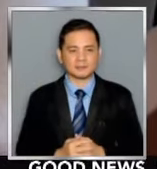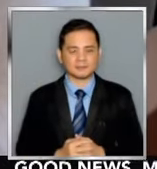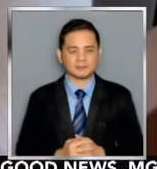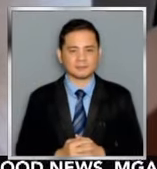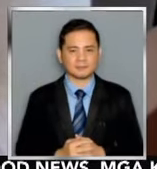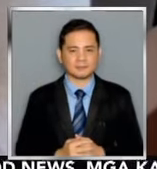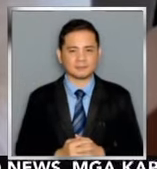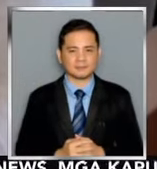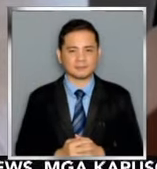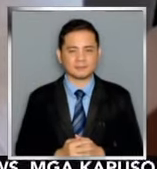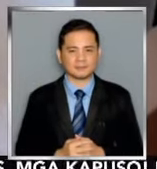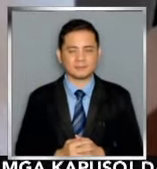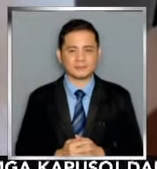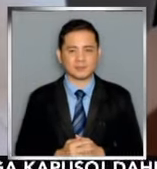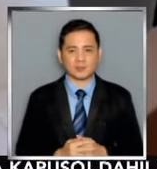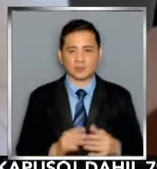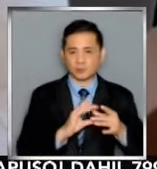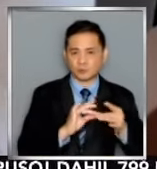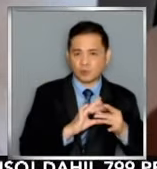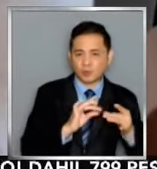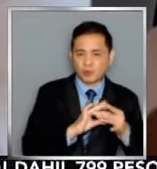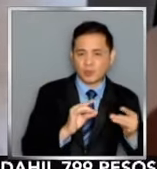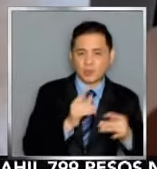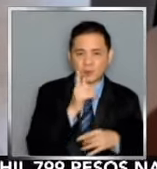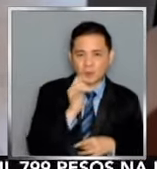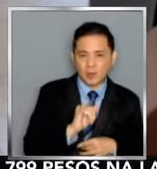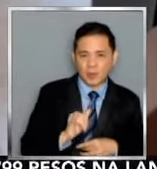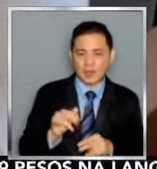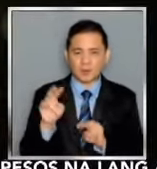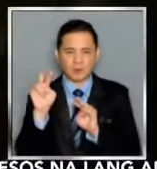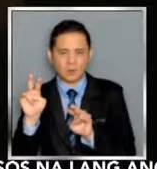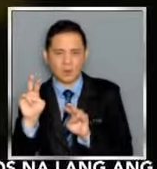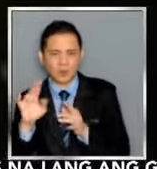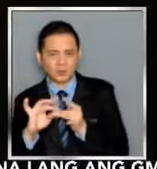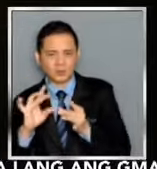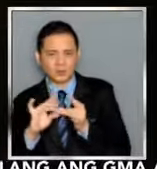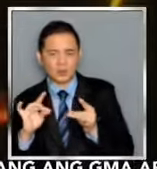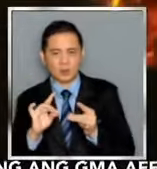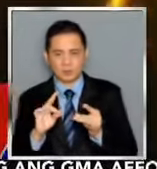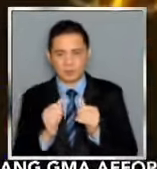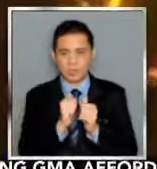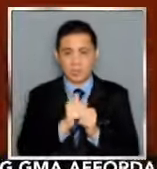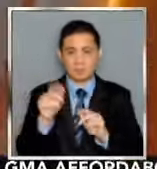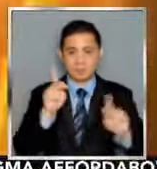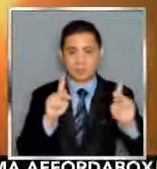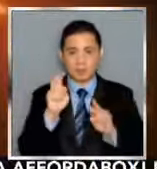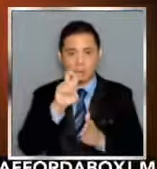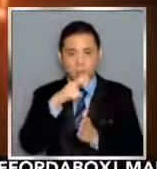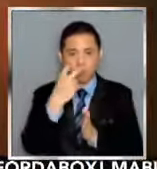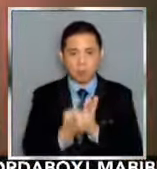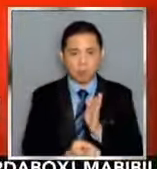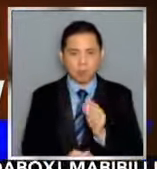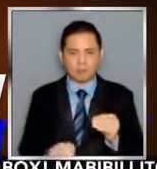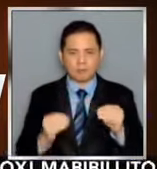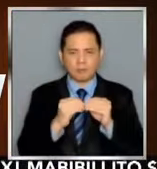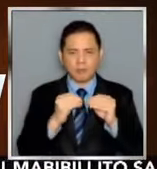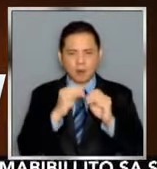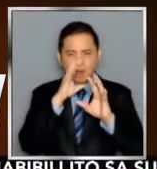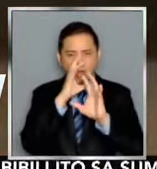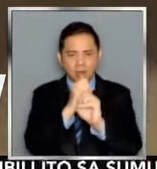from telling the story to watching the story. It's going to be more immersive for action titles like Voltes 5.